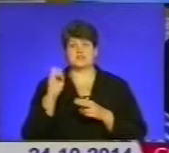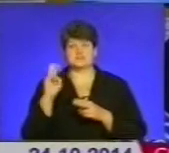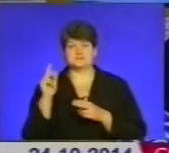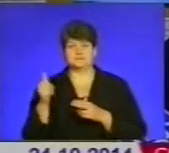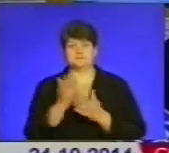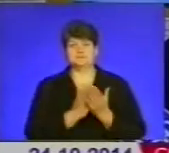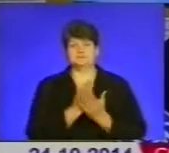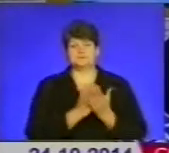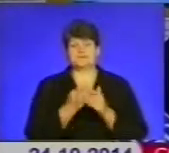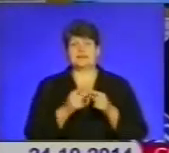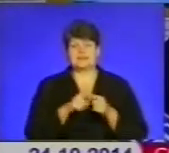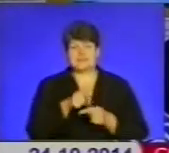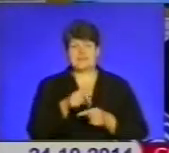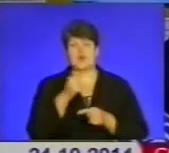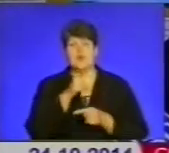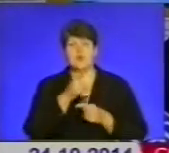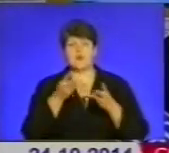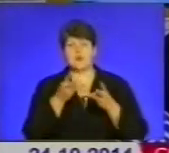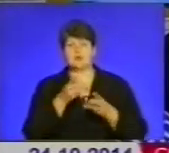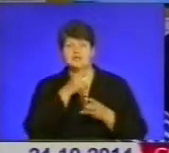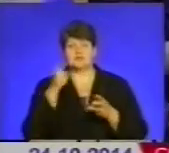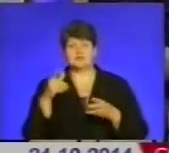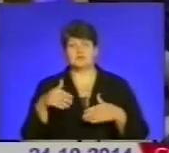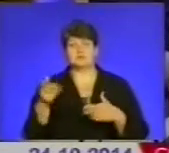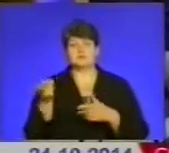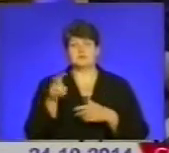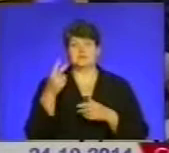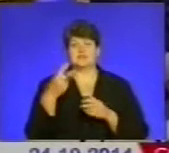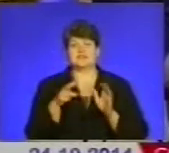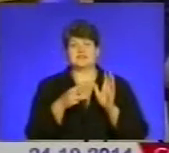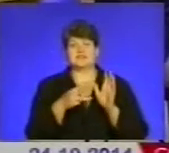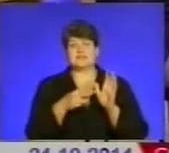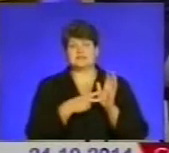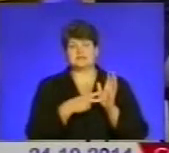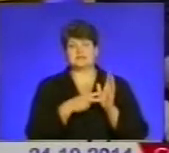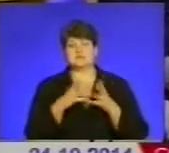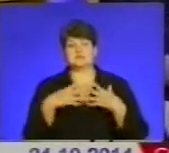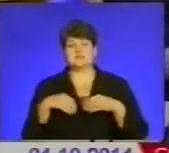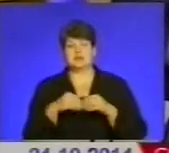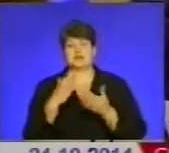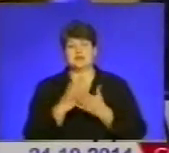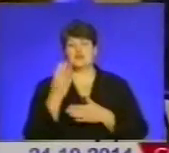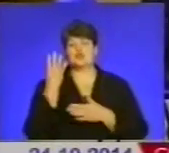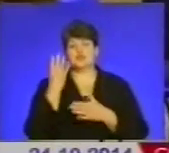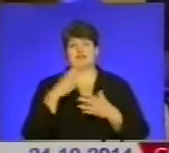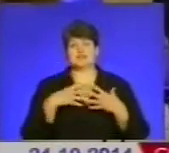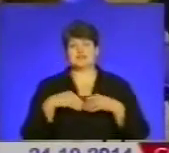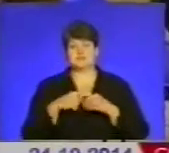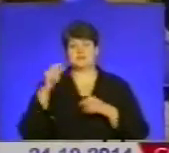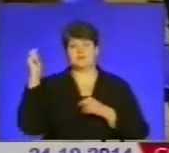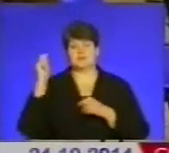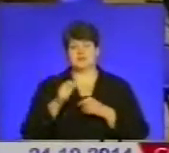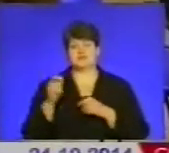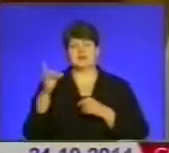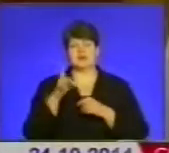послуг, на цей опалювальний сезон звернулося 27 сімей. На обліку в управлінні є 4 сім'ї, тимчасово переміщених з